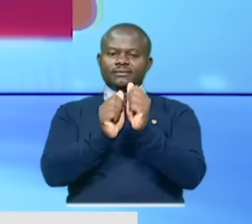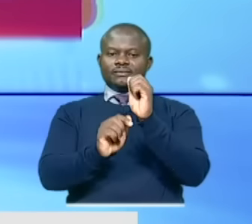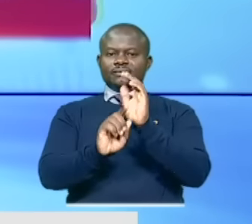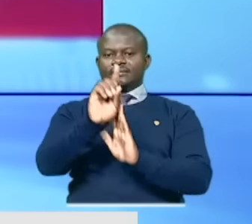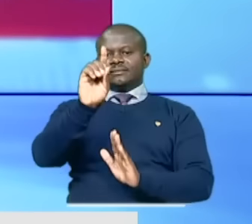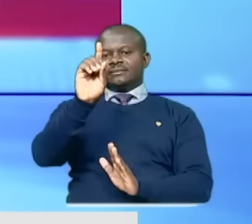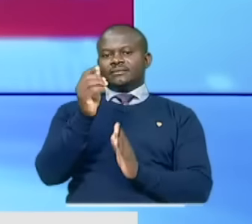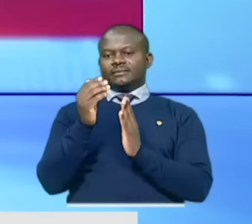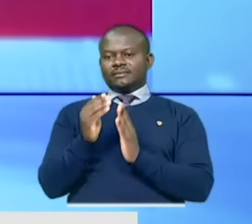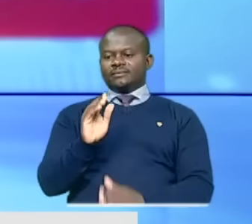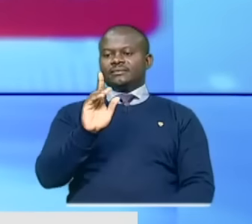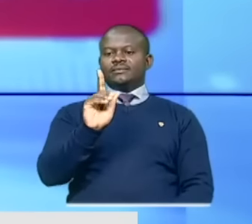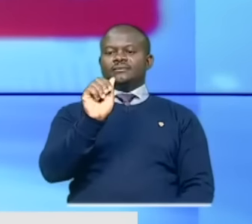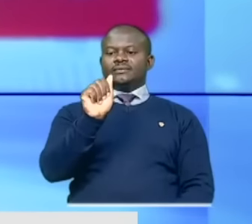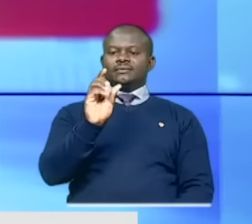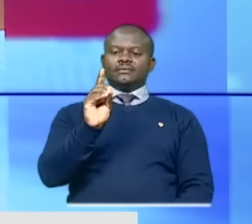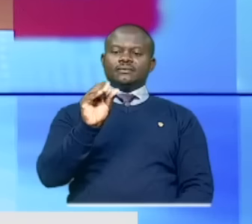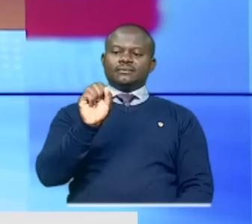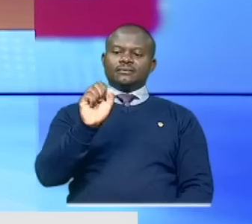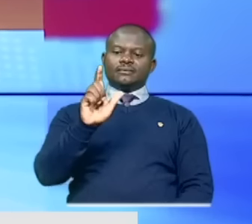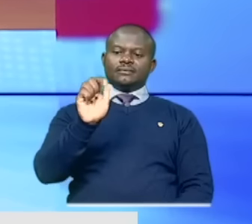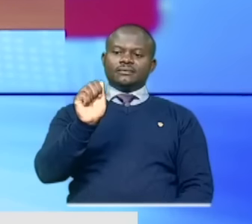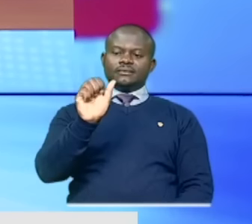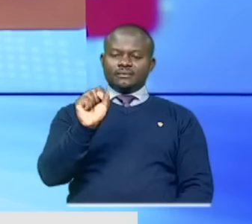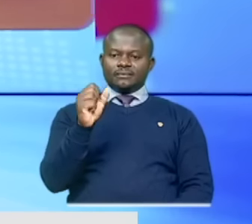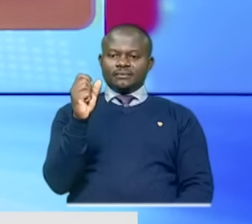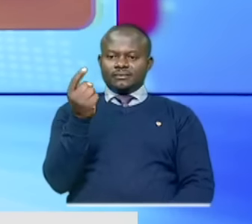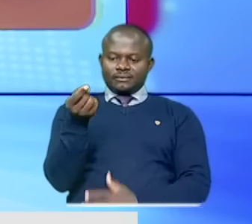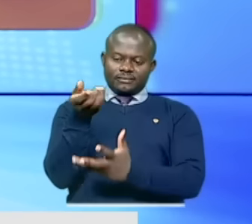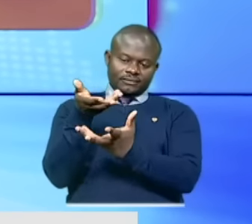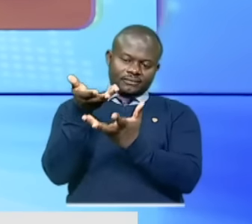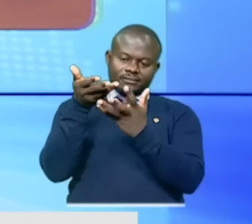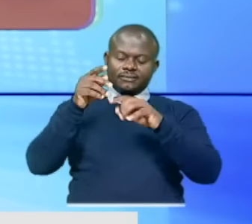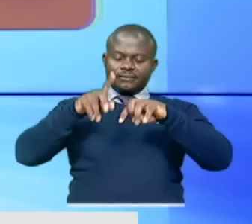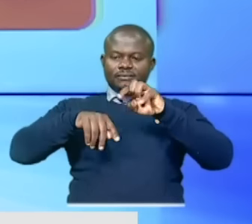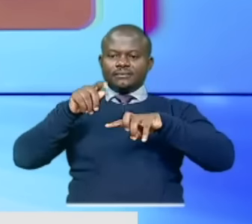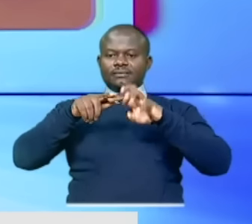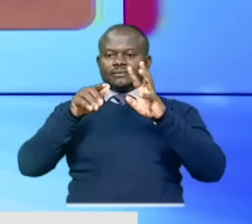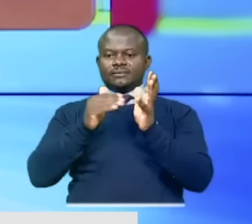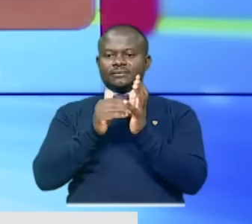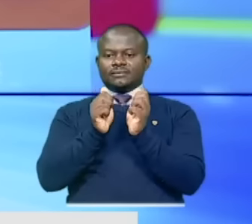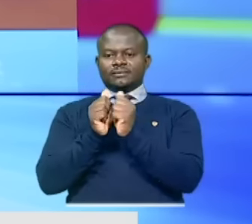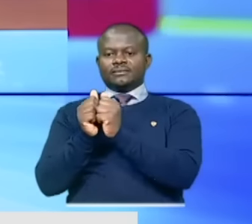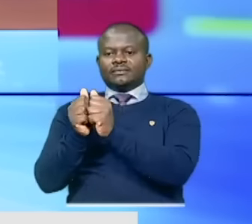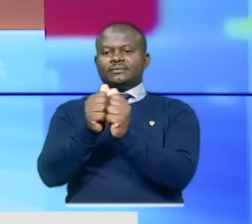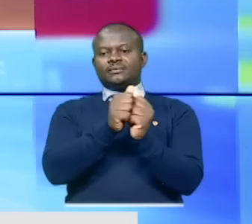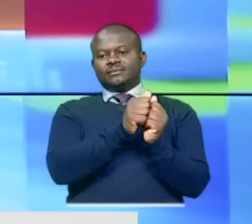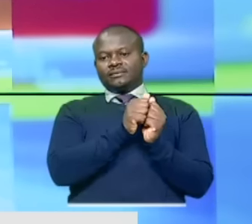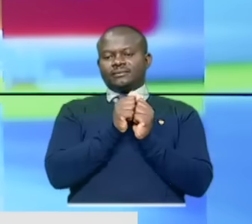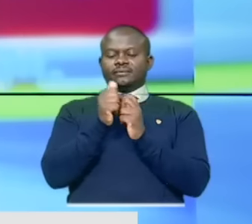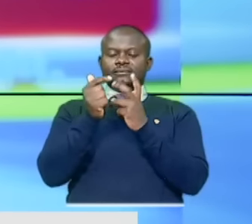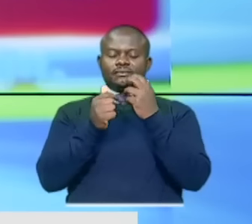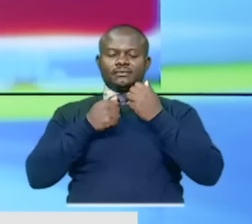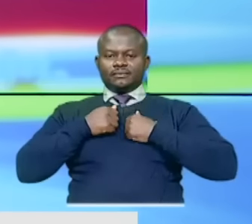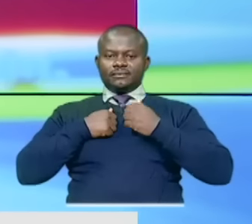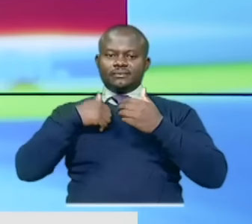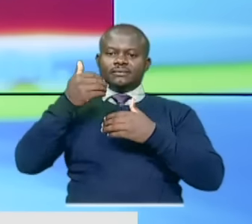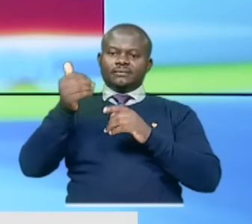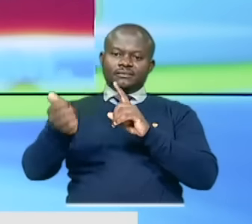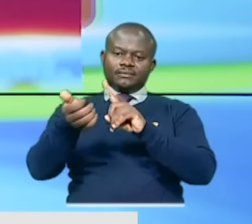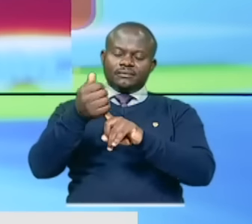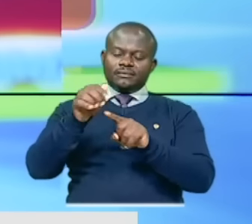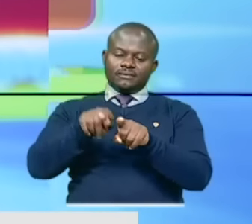ni Ladislas Ngendahimana n'umwe mu basesengura politike ndetse n'ibyo u Rwanda rugenda rugeraho